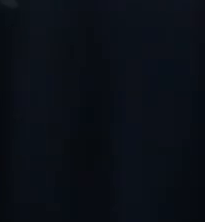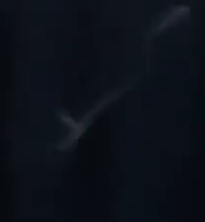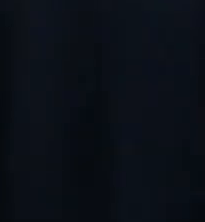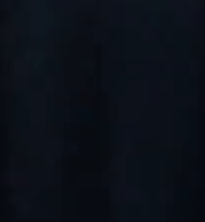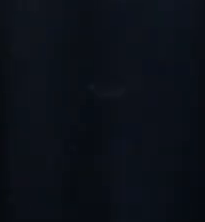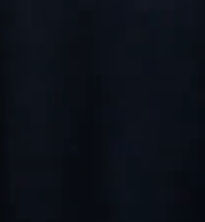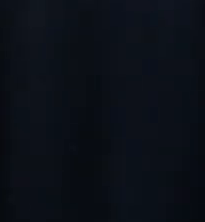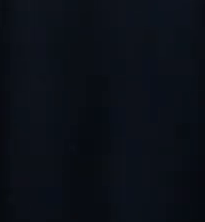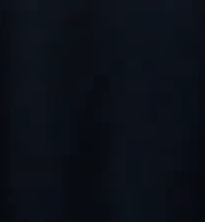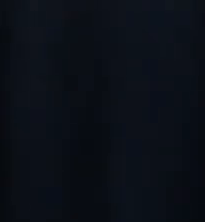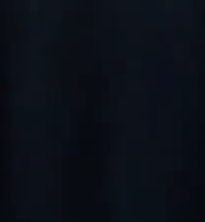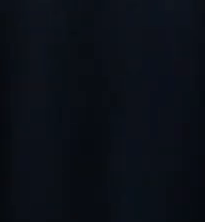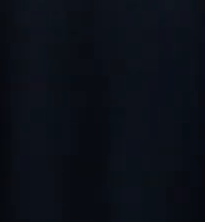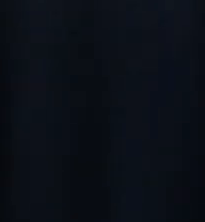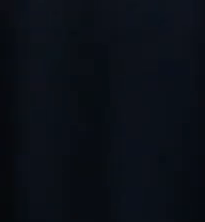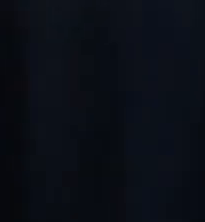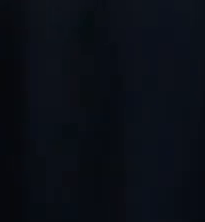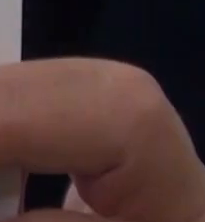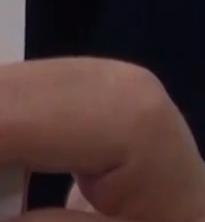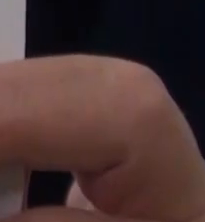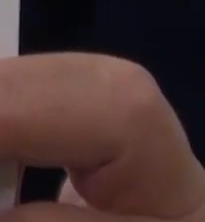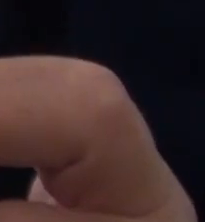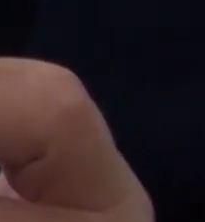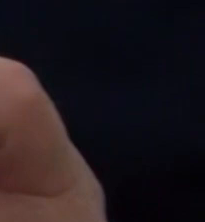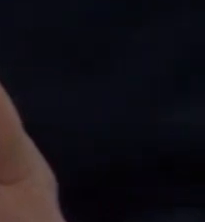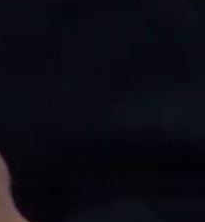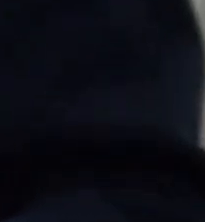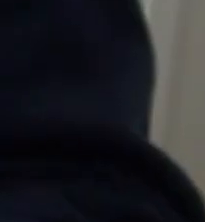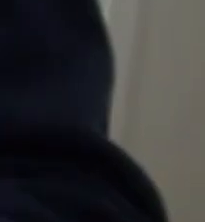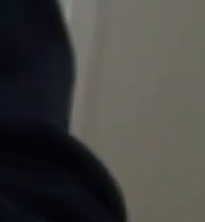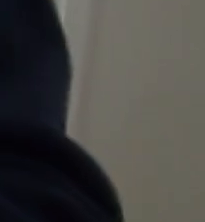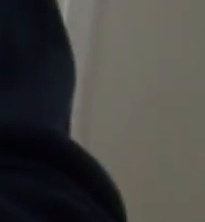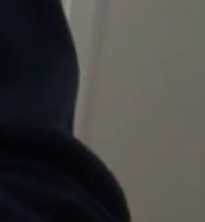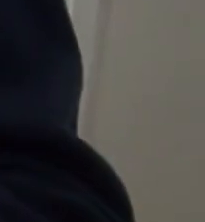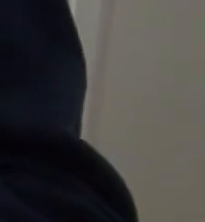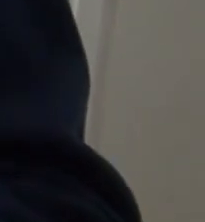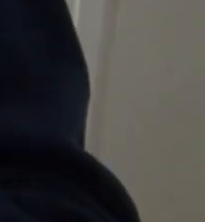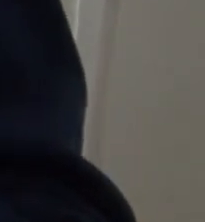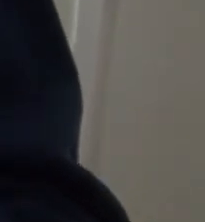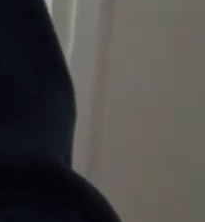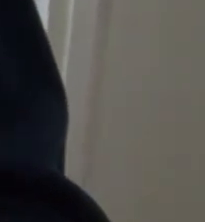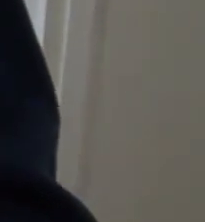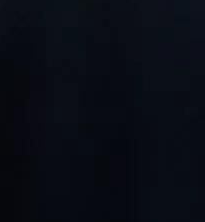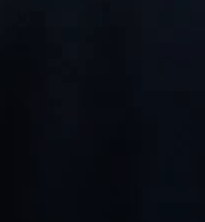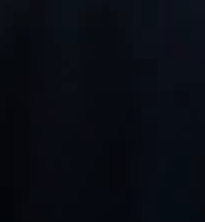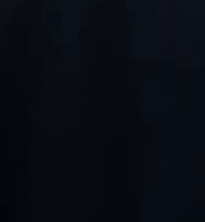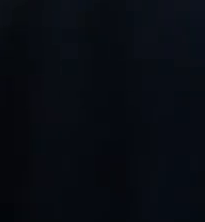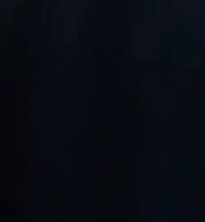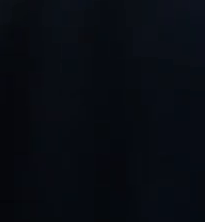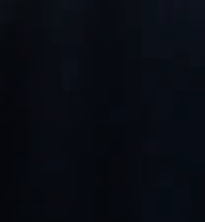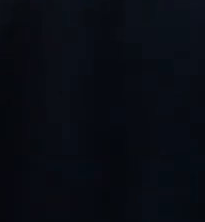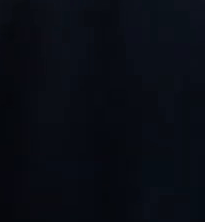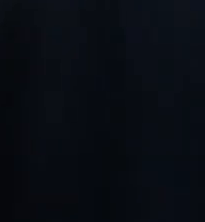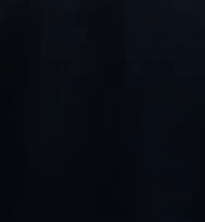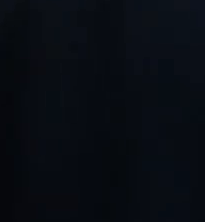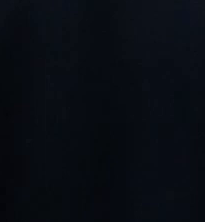הצוות לעזור ולעזור ורק לי לעזור. למצוא את הנתיב שבו עליי לפסוע דרכו ללא נפילות. מבקש לעלות